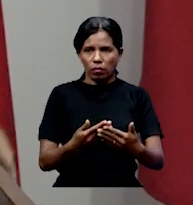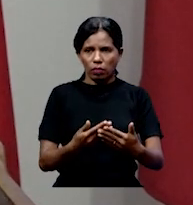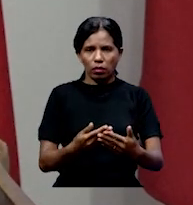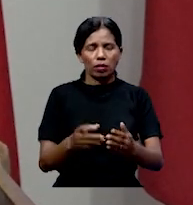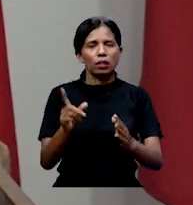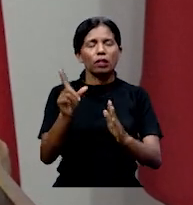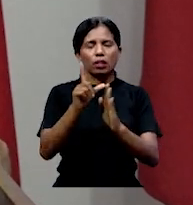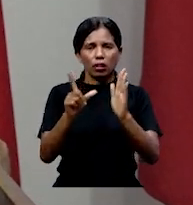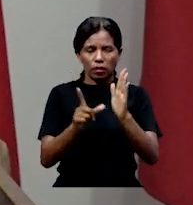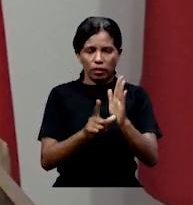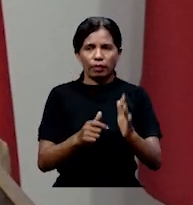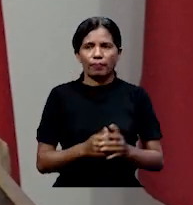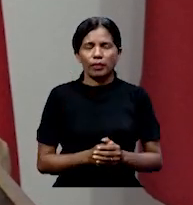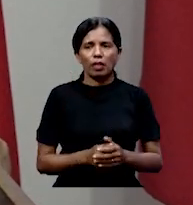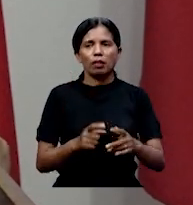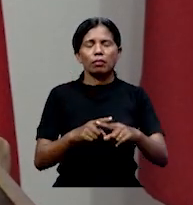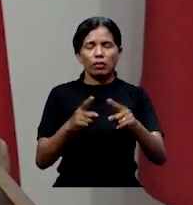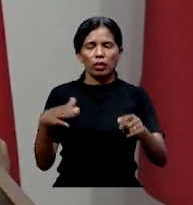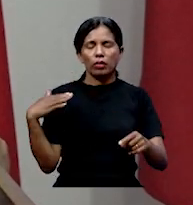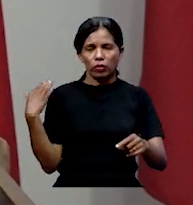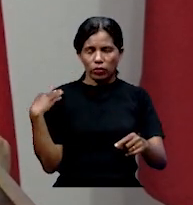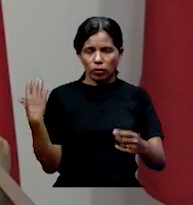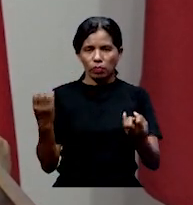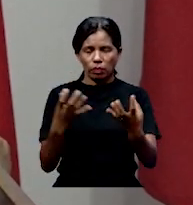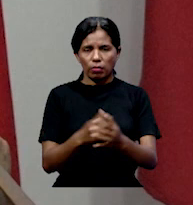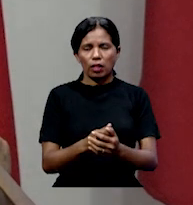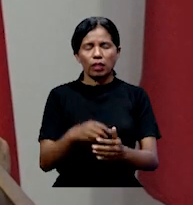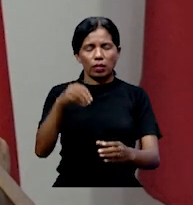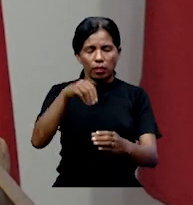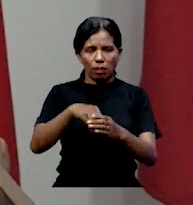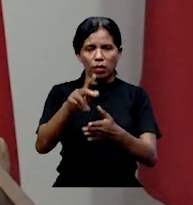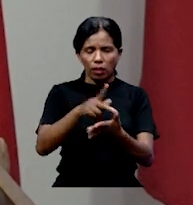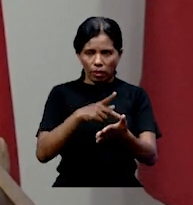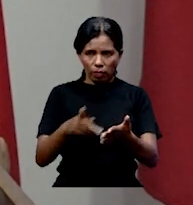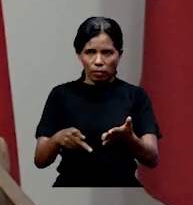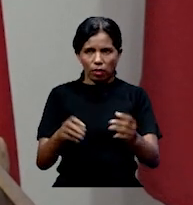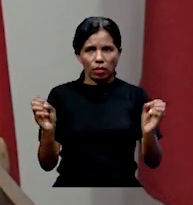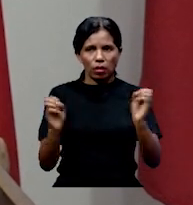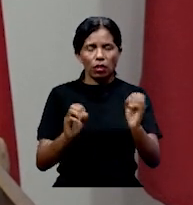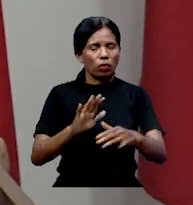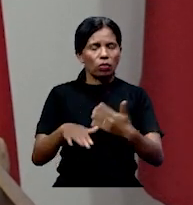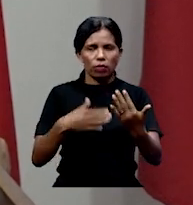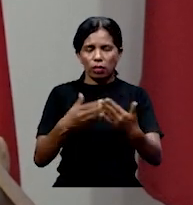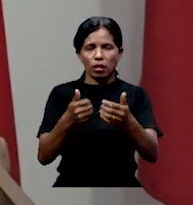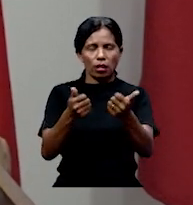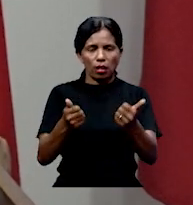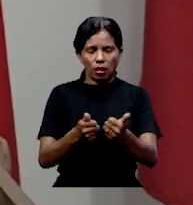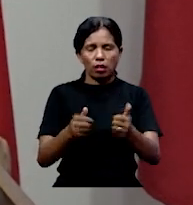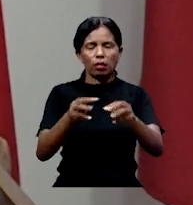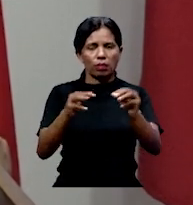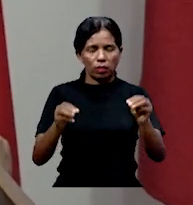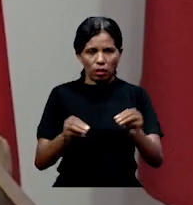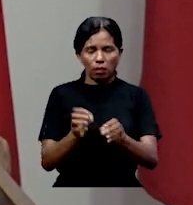lei. Ma quando il giovane ballo commette crimi, la significa movimento toma arte marziale, ma commette